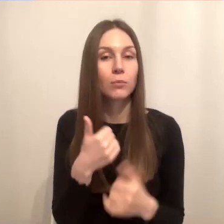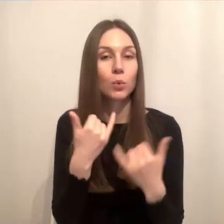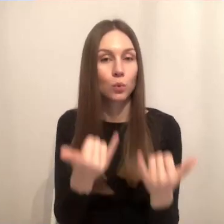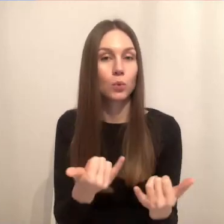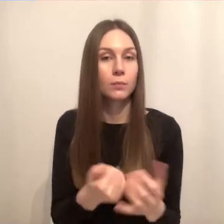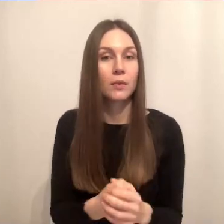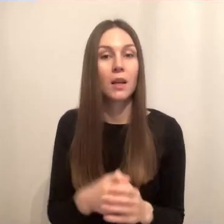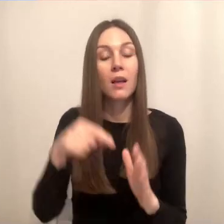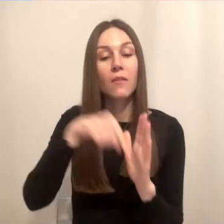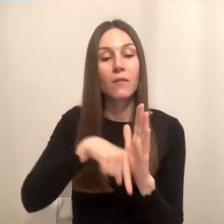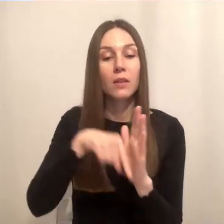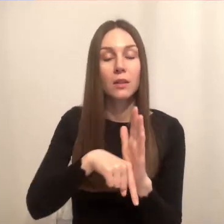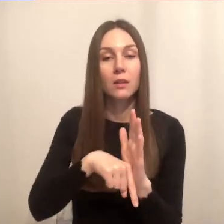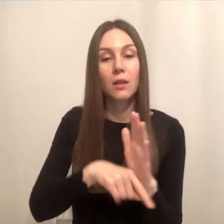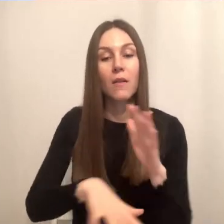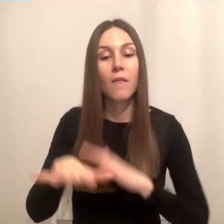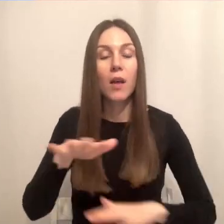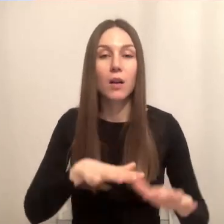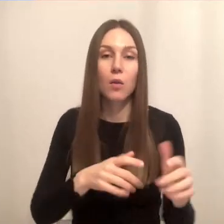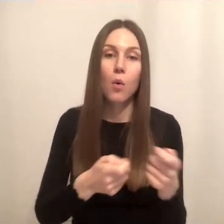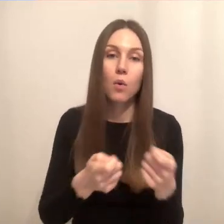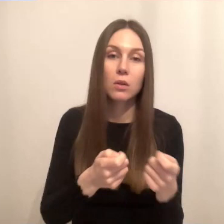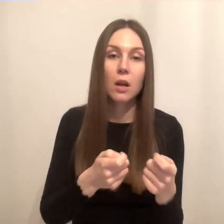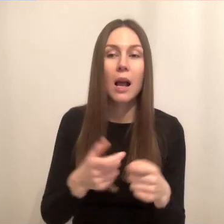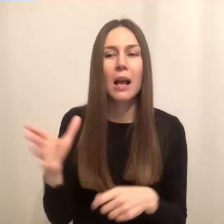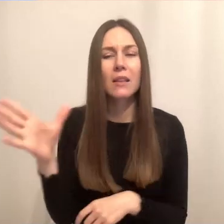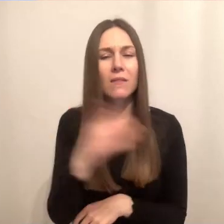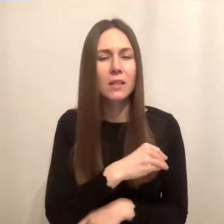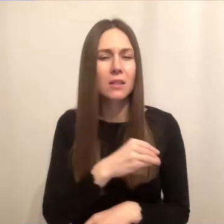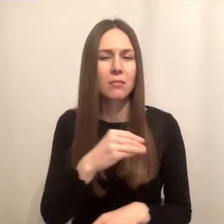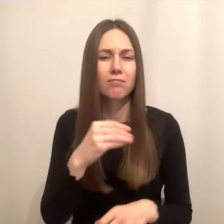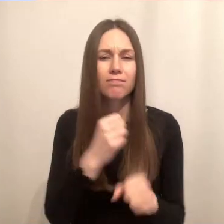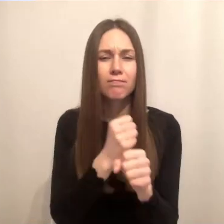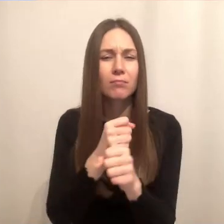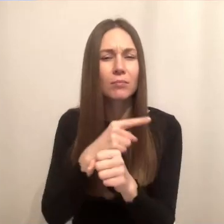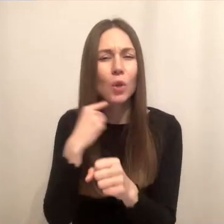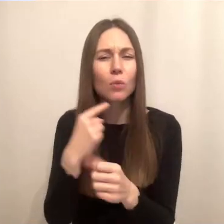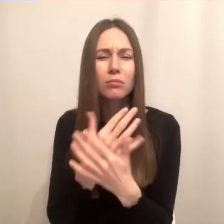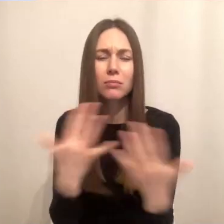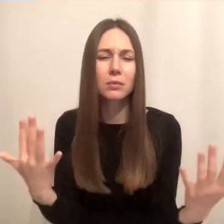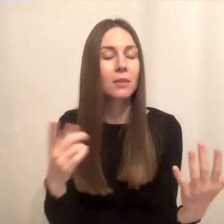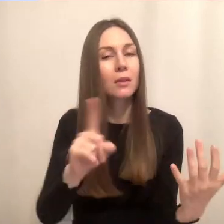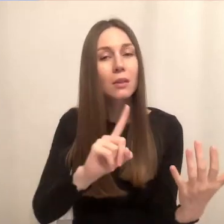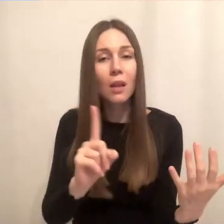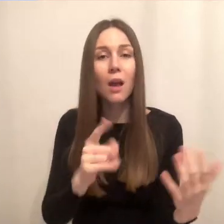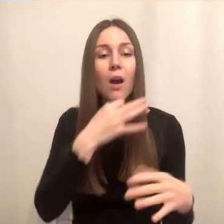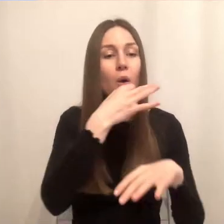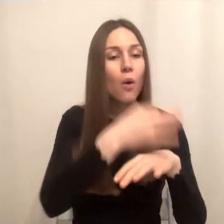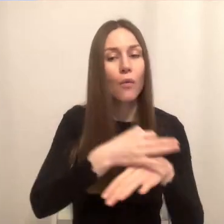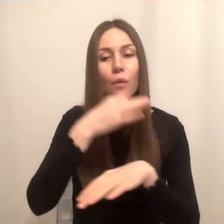vidinį veiklos organizavimą, kad ne visi darytų viską, o būtų aiškiai ir paskirsti tos atsakomybės ir